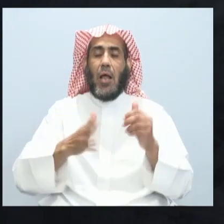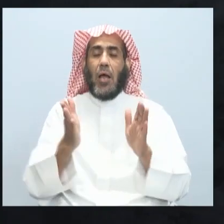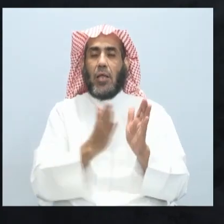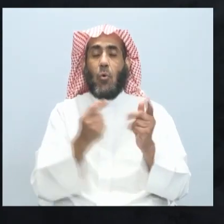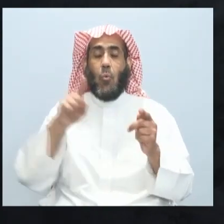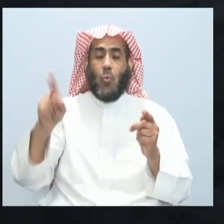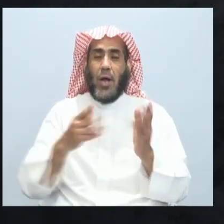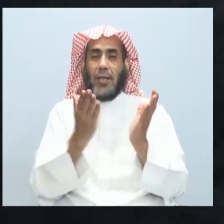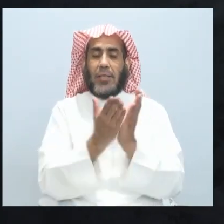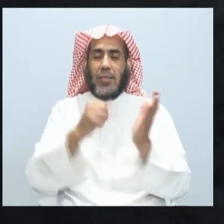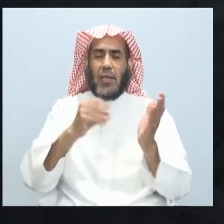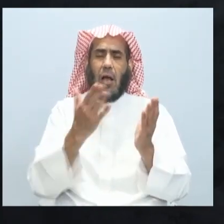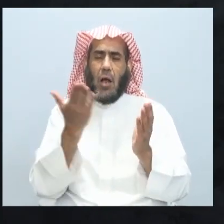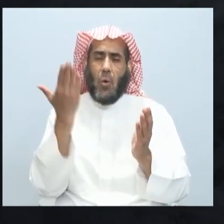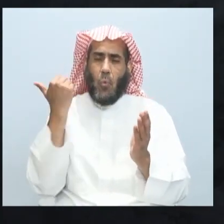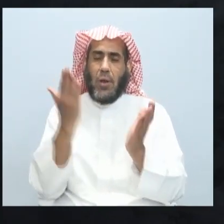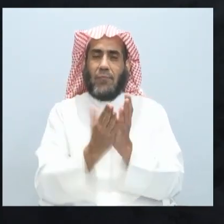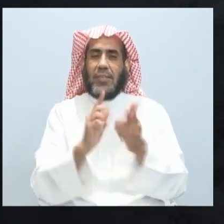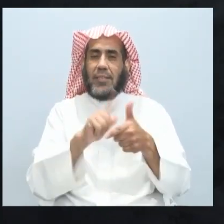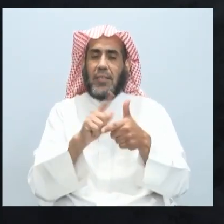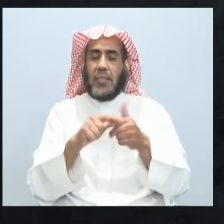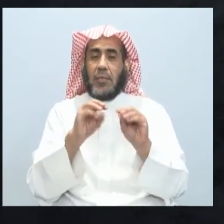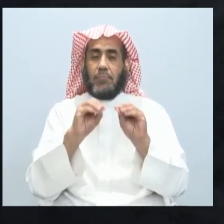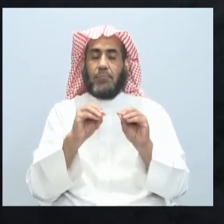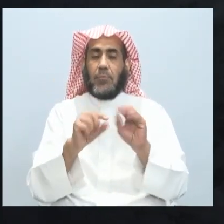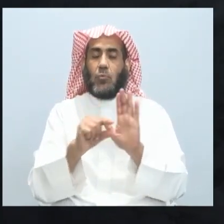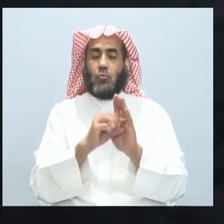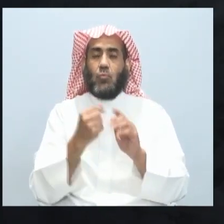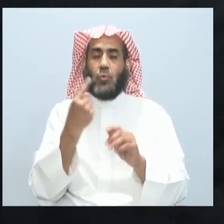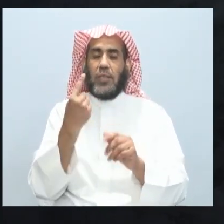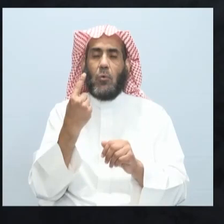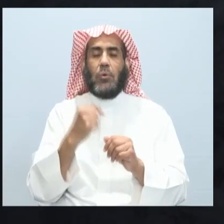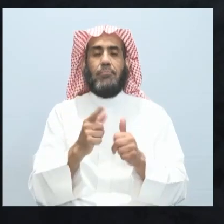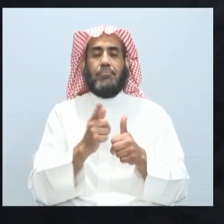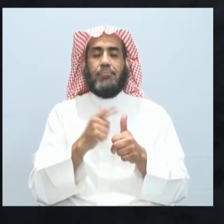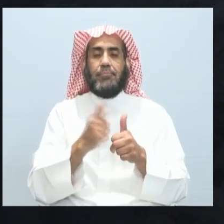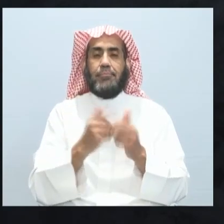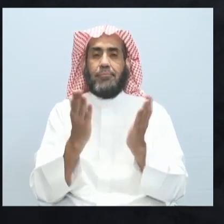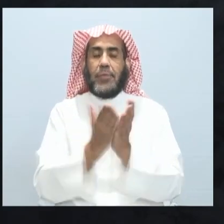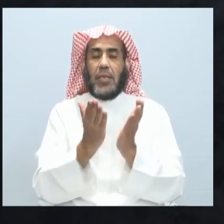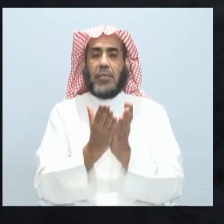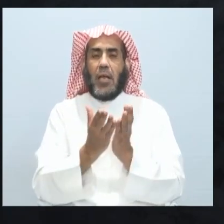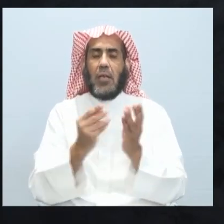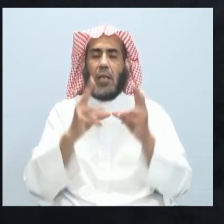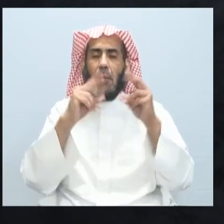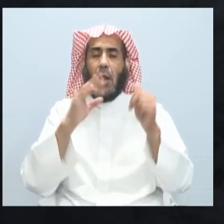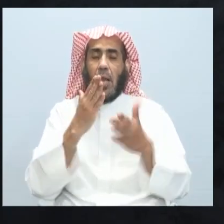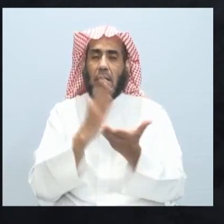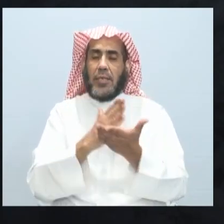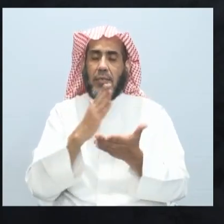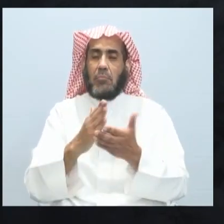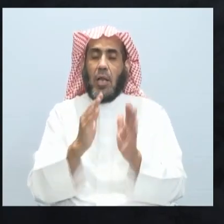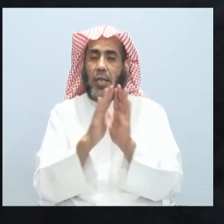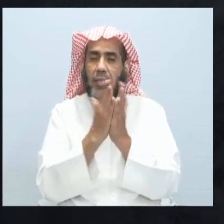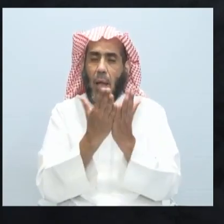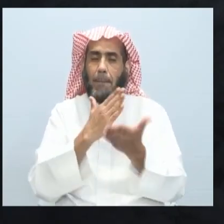تكلمنا في الدرسين الماضيين عن الوحده الاولى الحديث عن الدراسات البلاغيه القسم الاول نحن عرفنا الكتاب